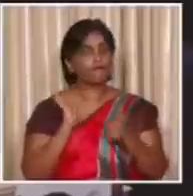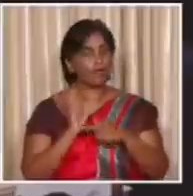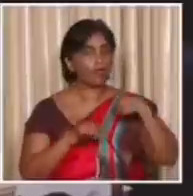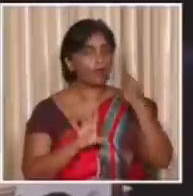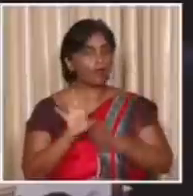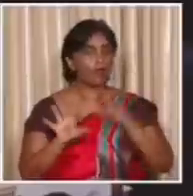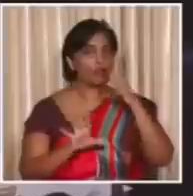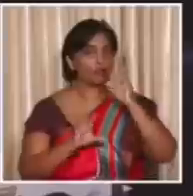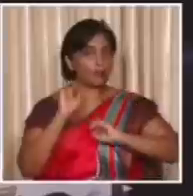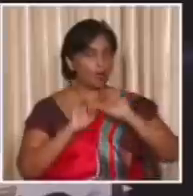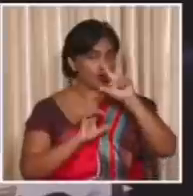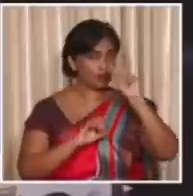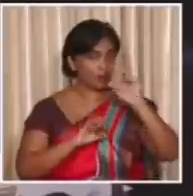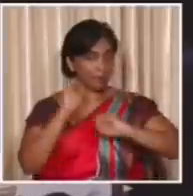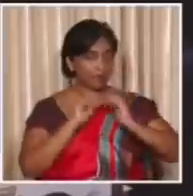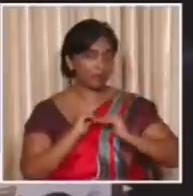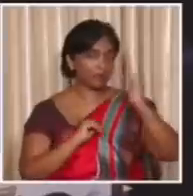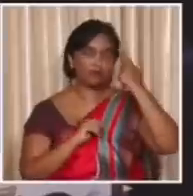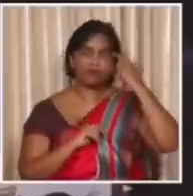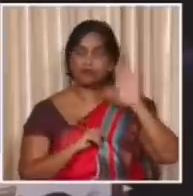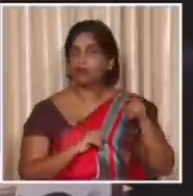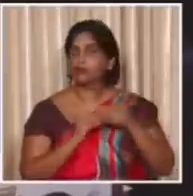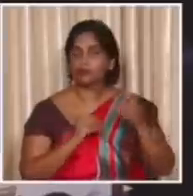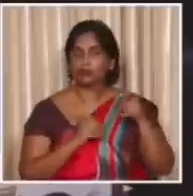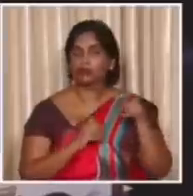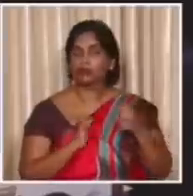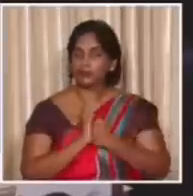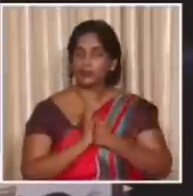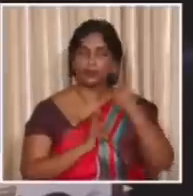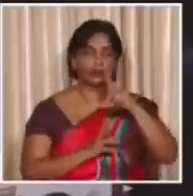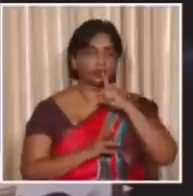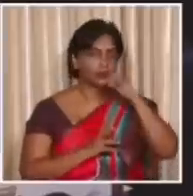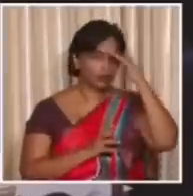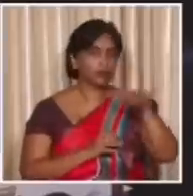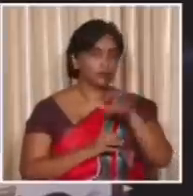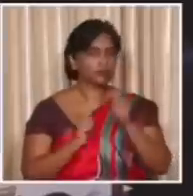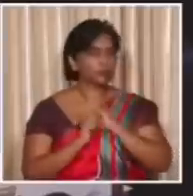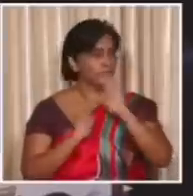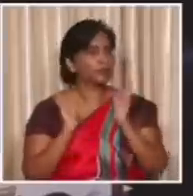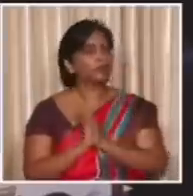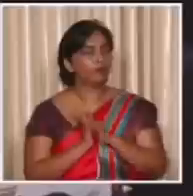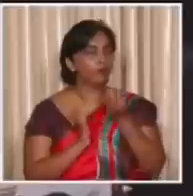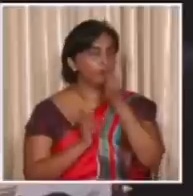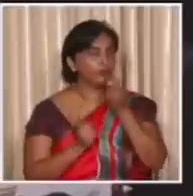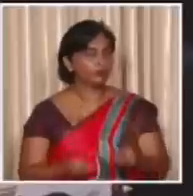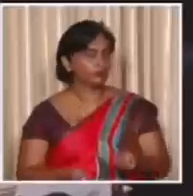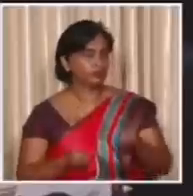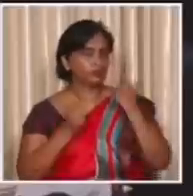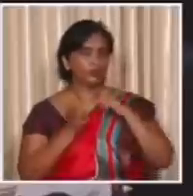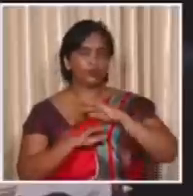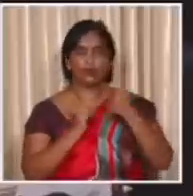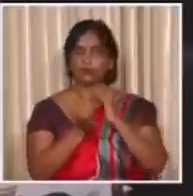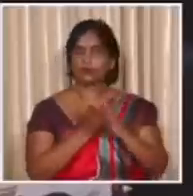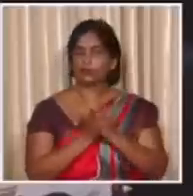අවුරුද්දේ 182ක් වැඩියෙන් ලබා ගන්න අපේක්ෂා කිරීමෙන් සිද්ධ වෙන දේ තමයි මොකද්ද? ගරු නියෝජ්‍ය කතානායක සමාජ දේහෙම භාණ්ඩ මිල ඉහළ යාම, භාණ්ඩ